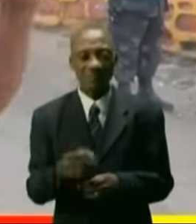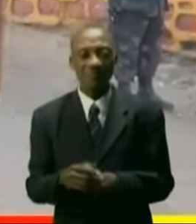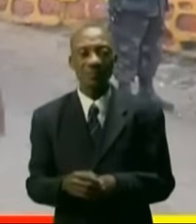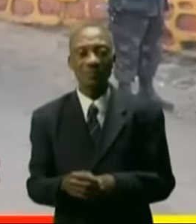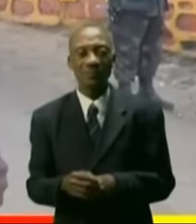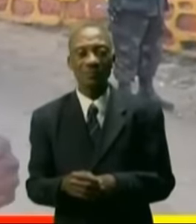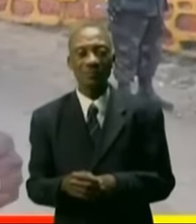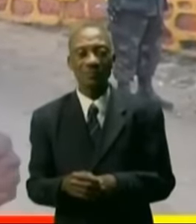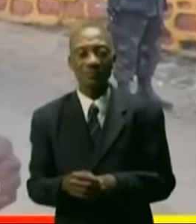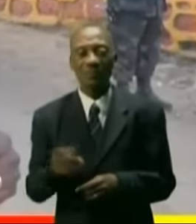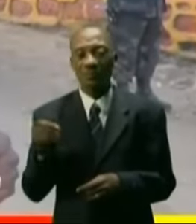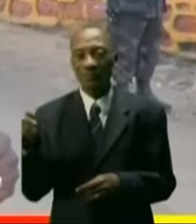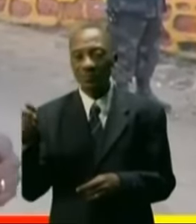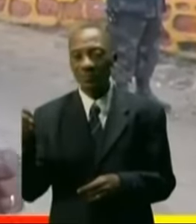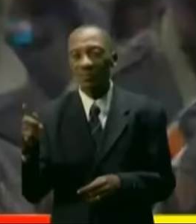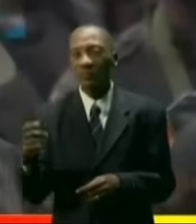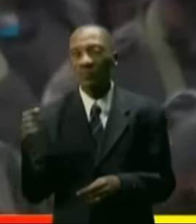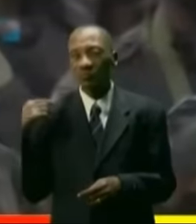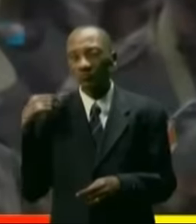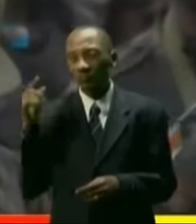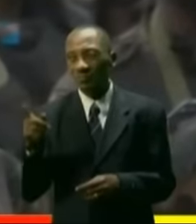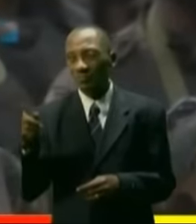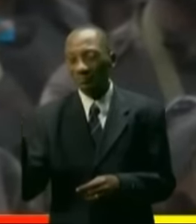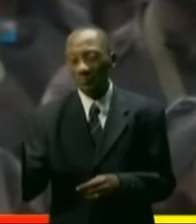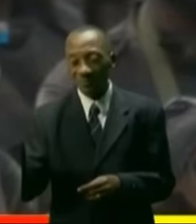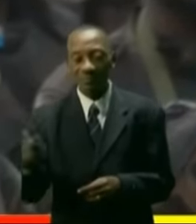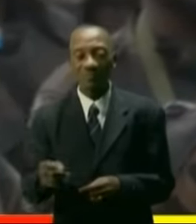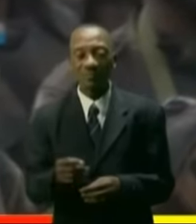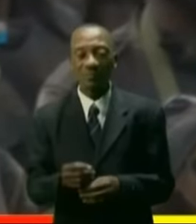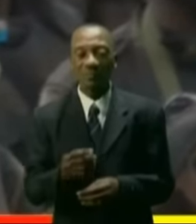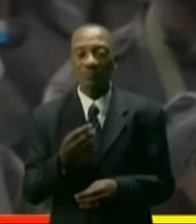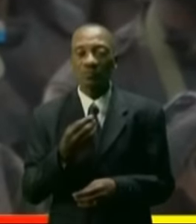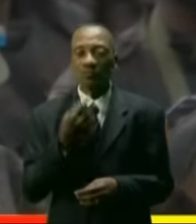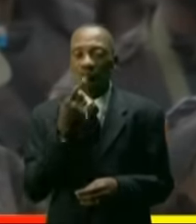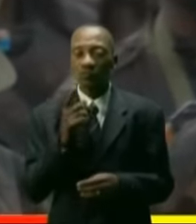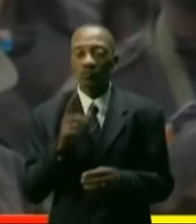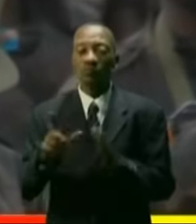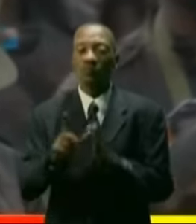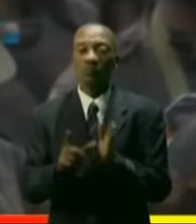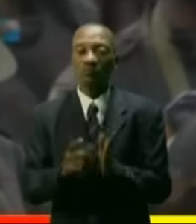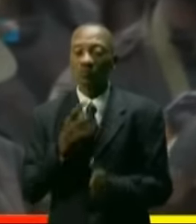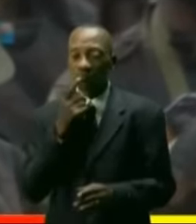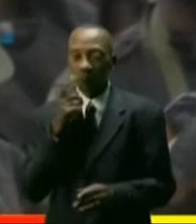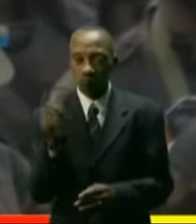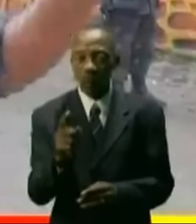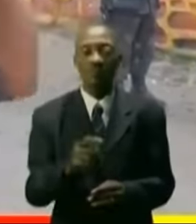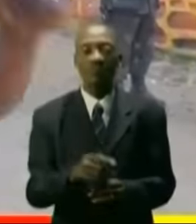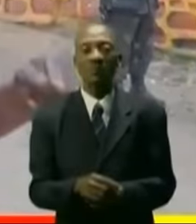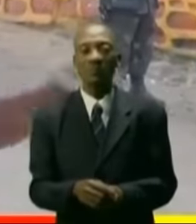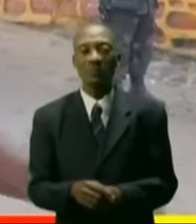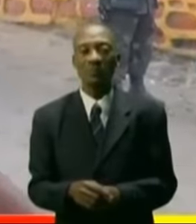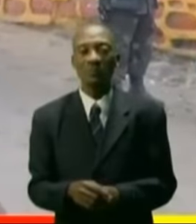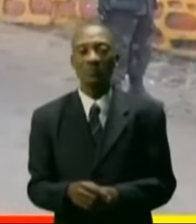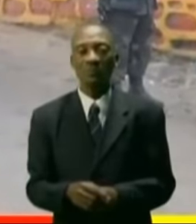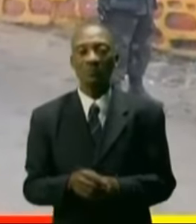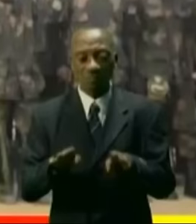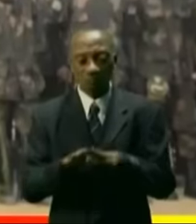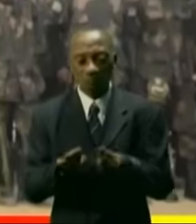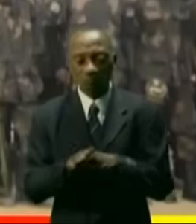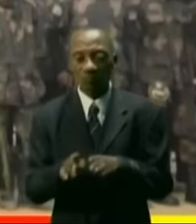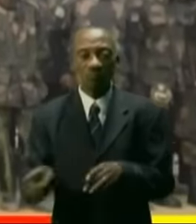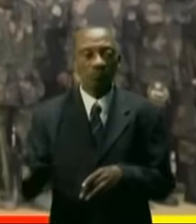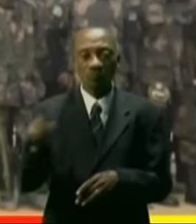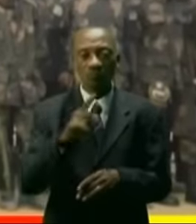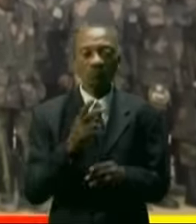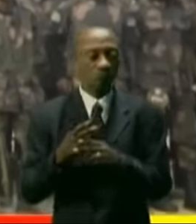a chargé Ngaï de façon que tout exécuté mission au Azouaki et pas na gouverneur militaire.